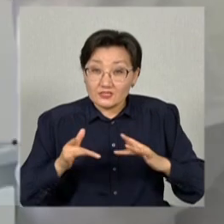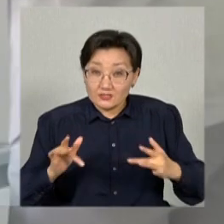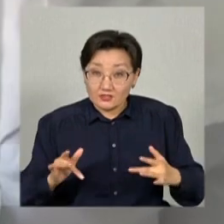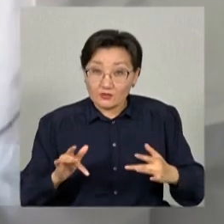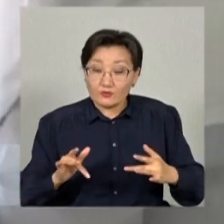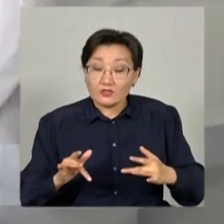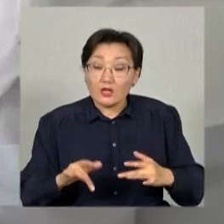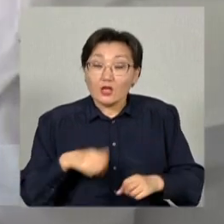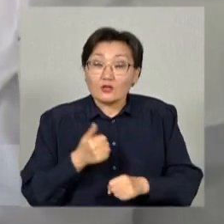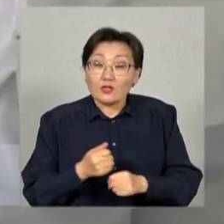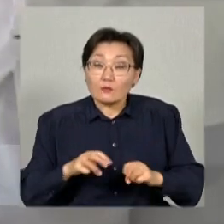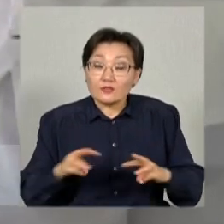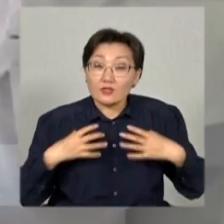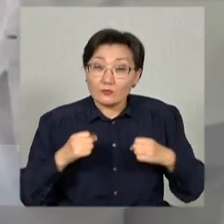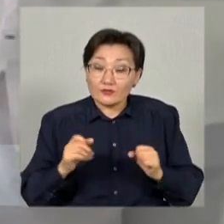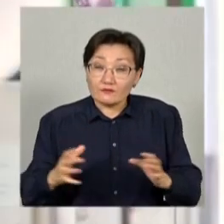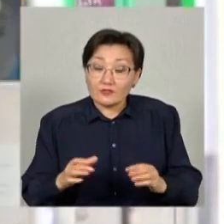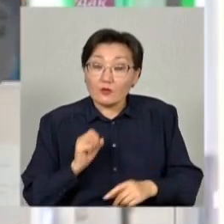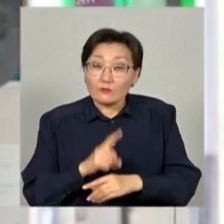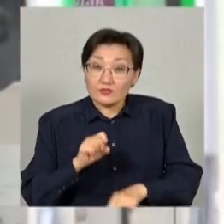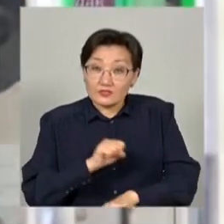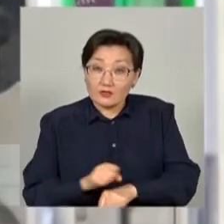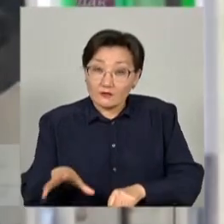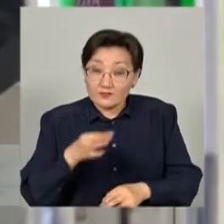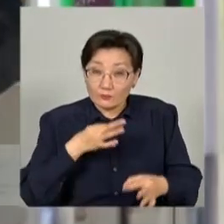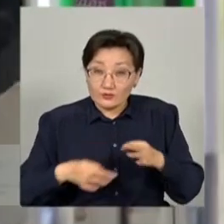сетях. Глава Минздрава Узбекистана поручил приостановить продажу